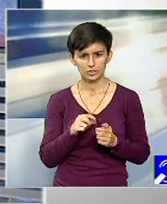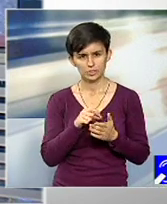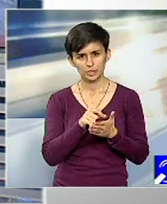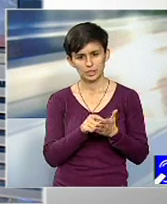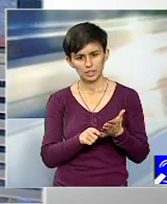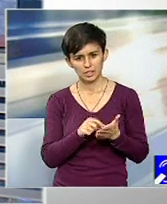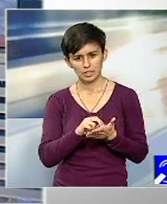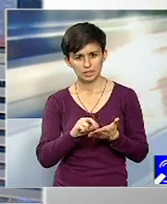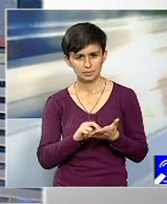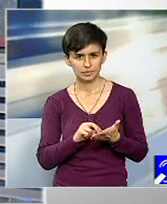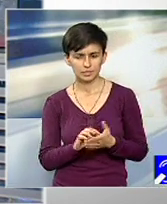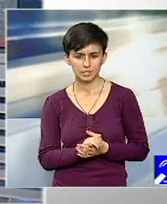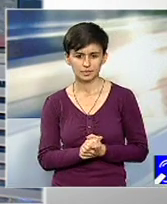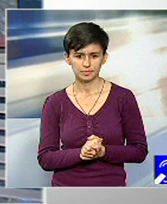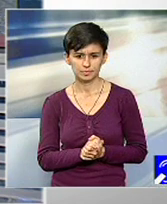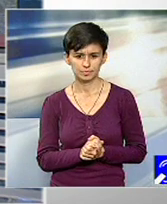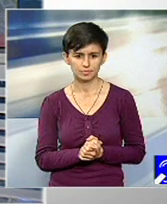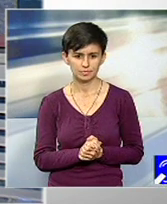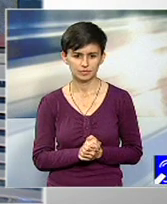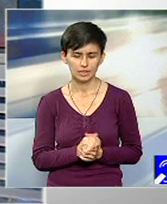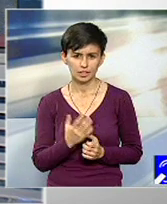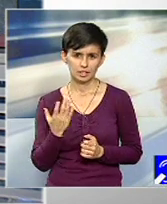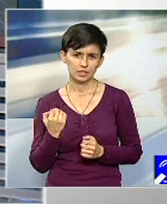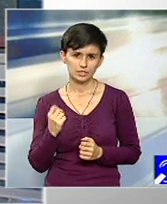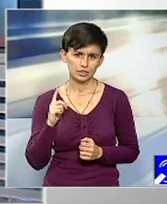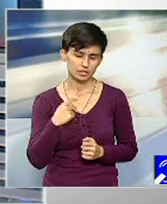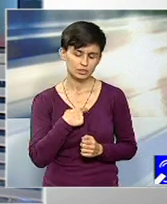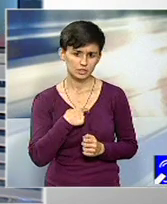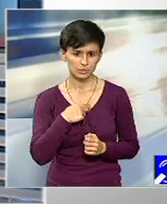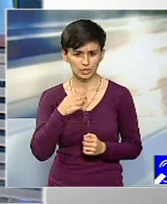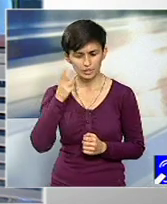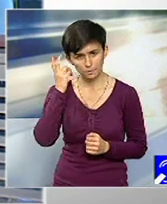simplu, ceea ce nu se poate înțelege din acțiunea,